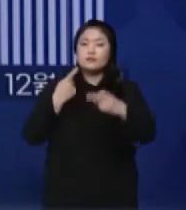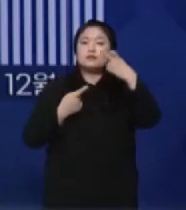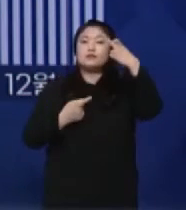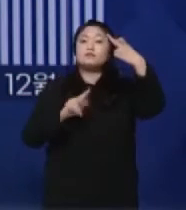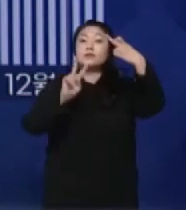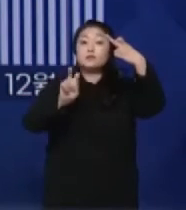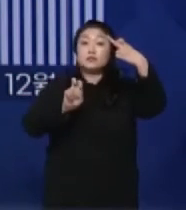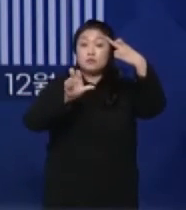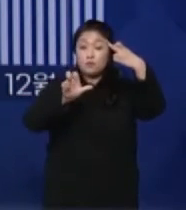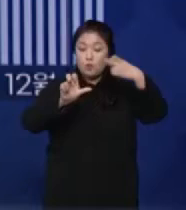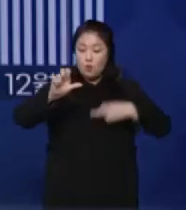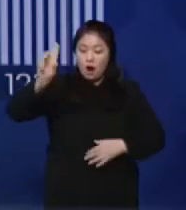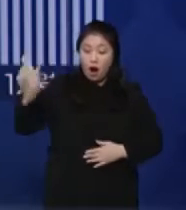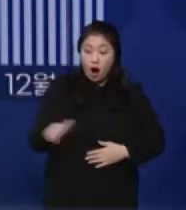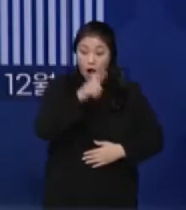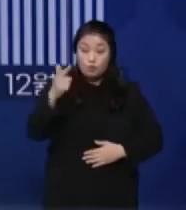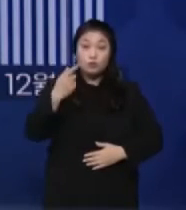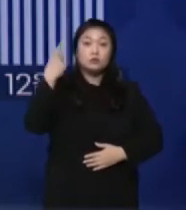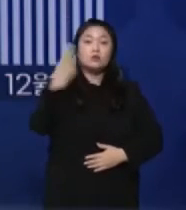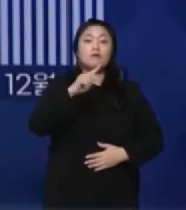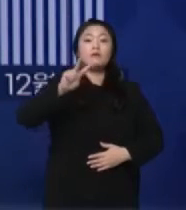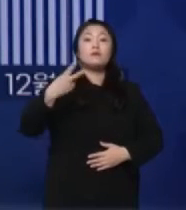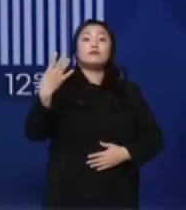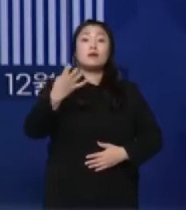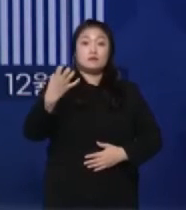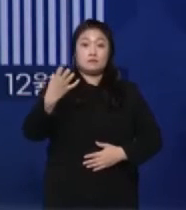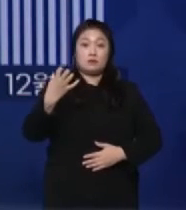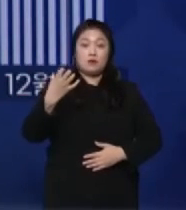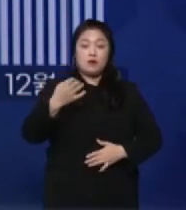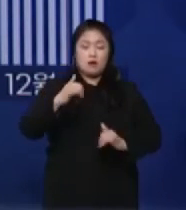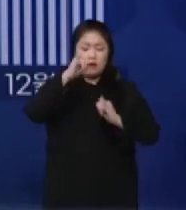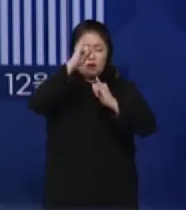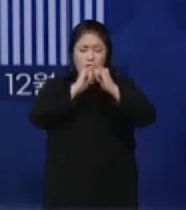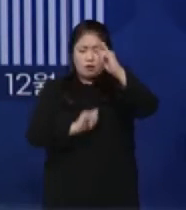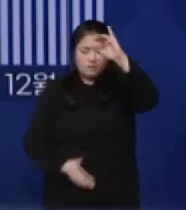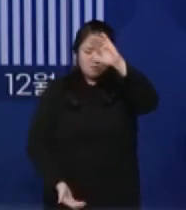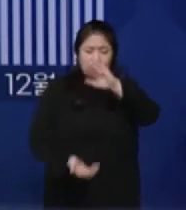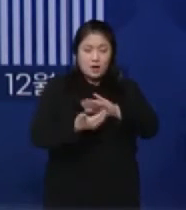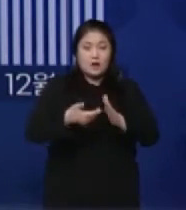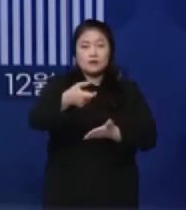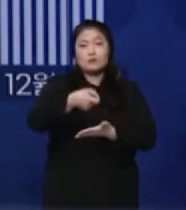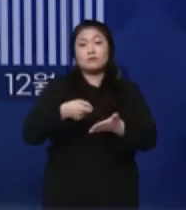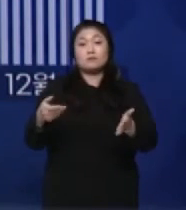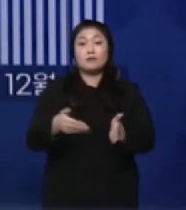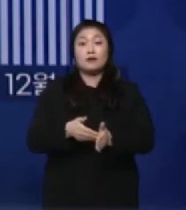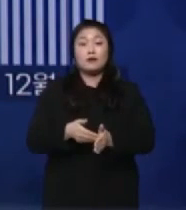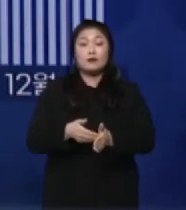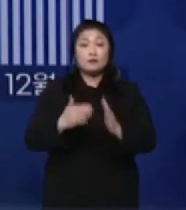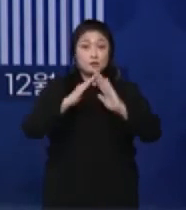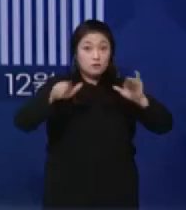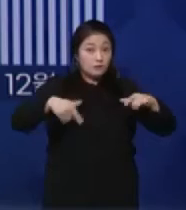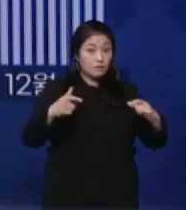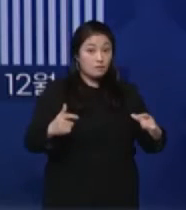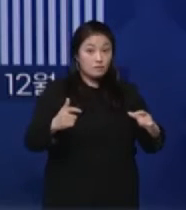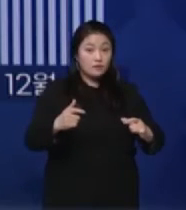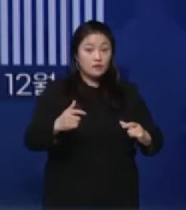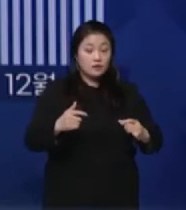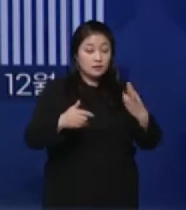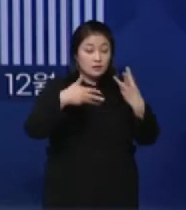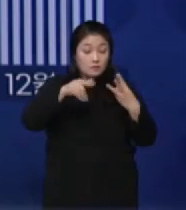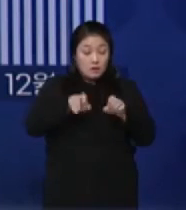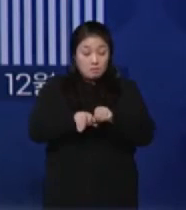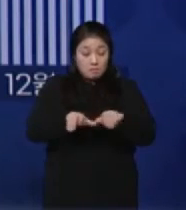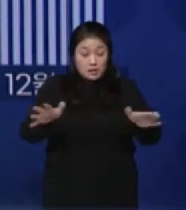25일 하루 1240 명을 기록하며 역대 최고를 기록했습니다 전남에서는 3차